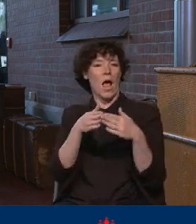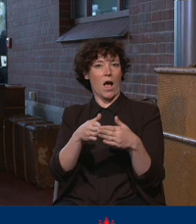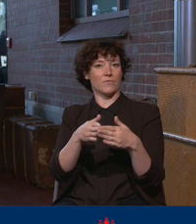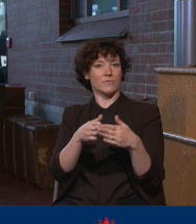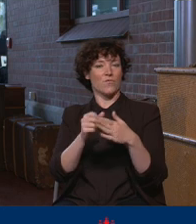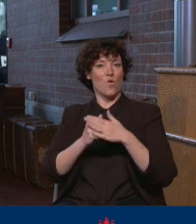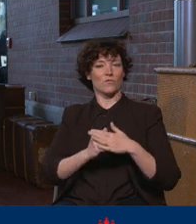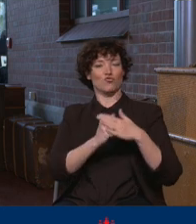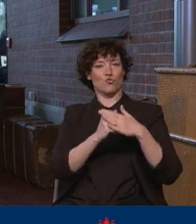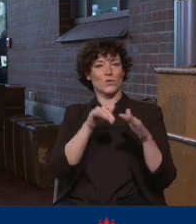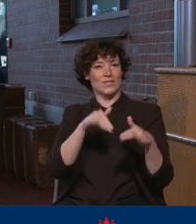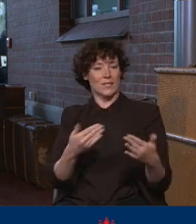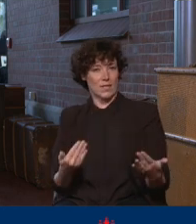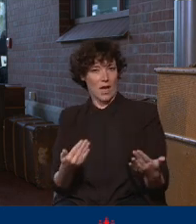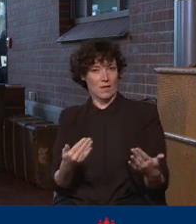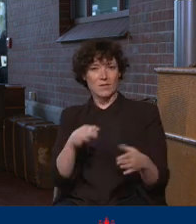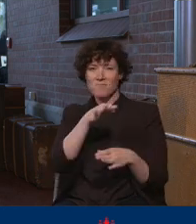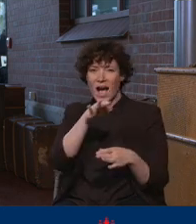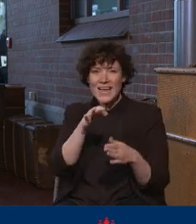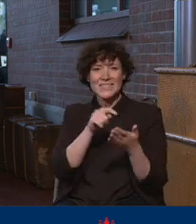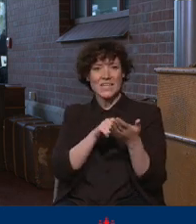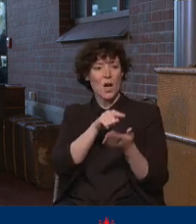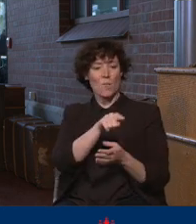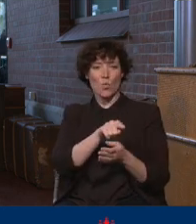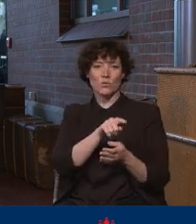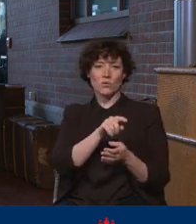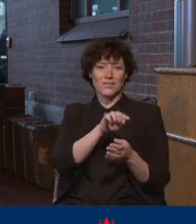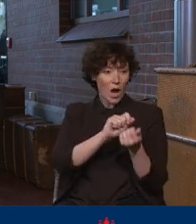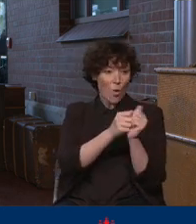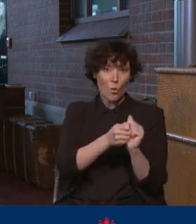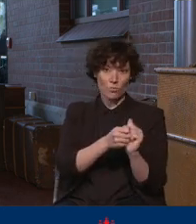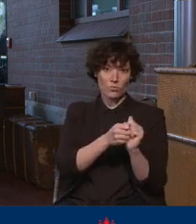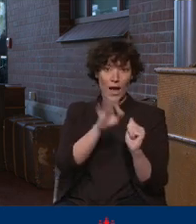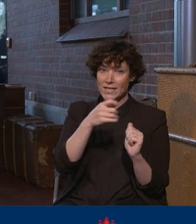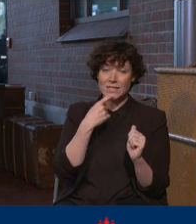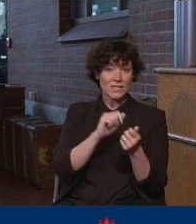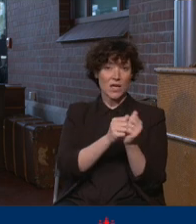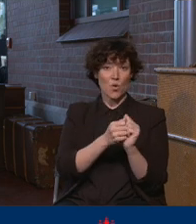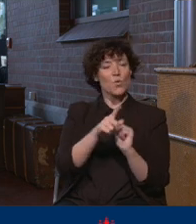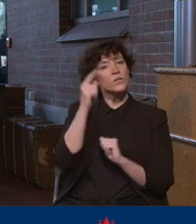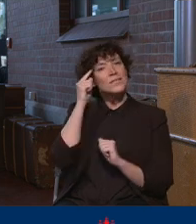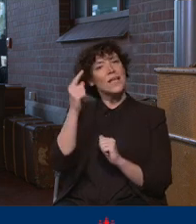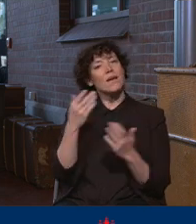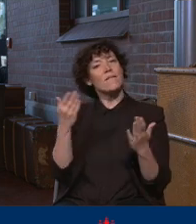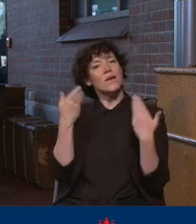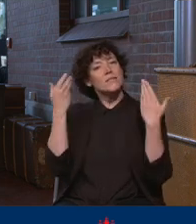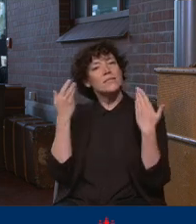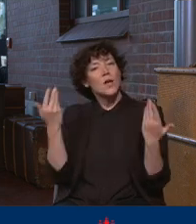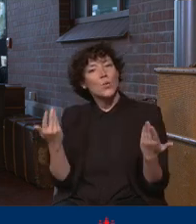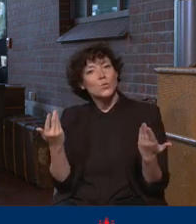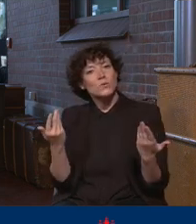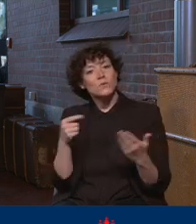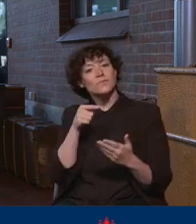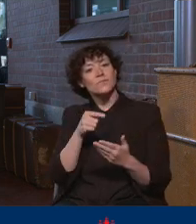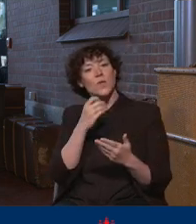stützt tatsächlich der einzige punkt ist der verändert wird oder gedanke ist der dass man diesen spitze